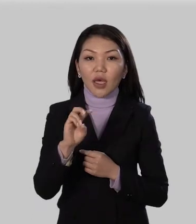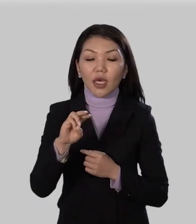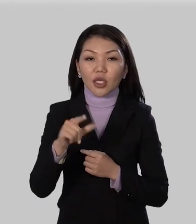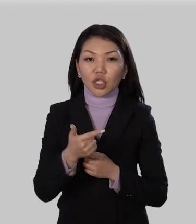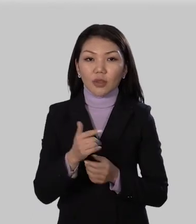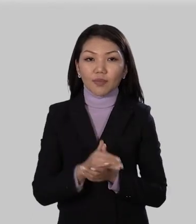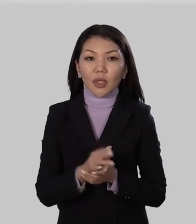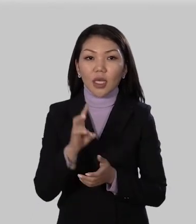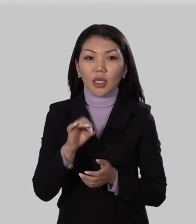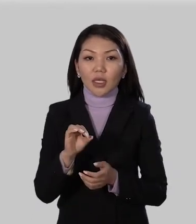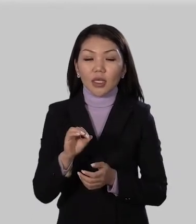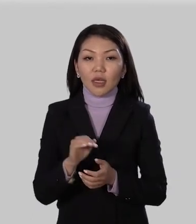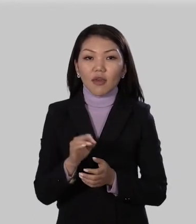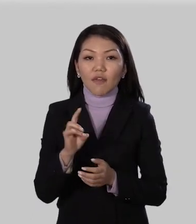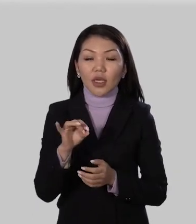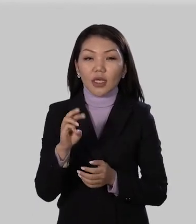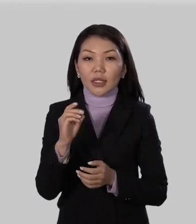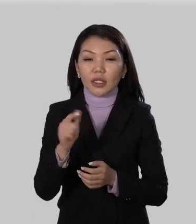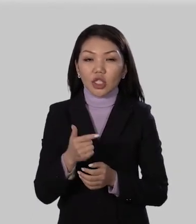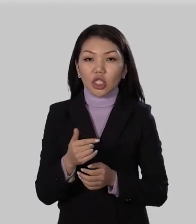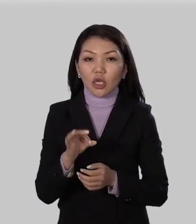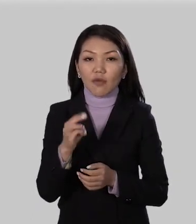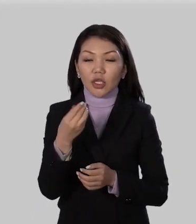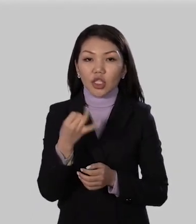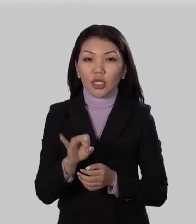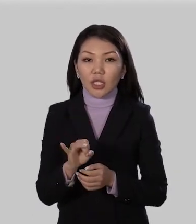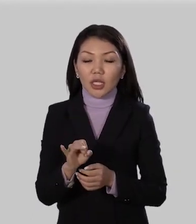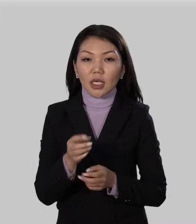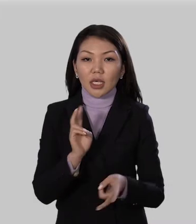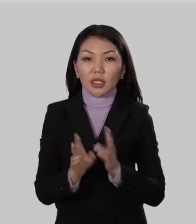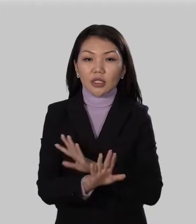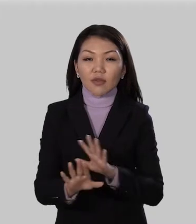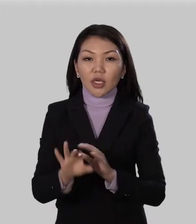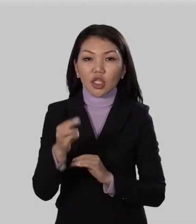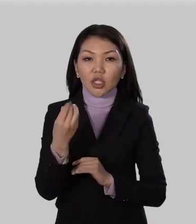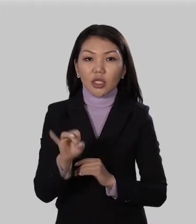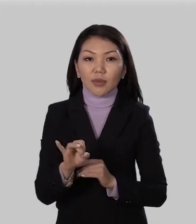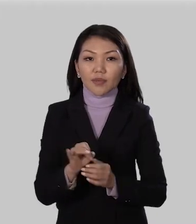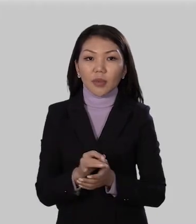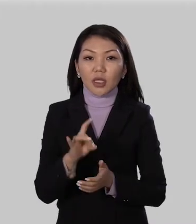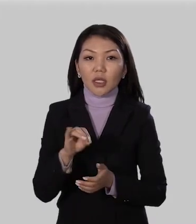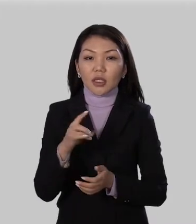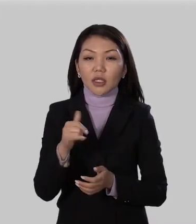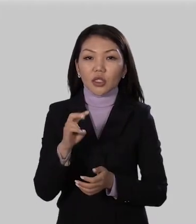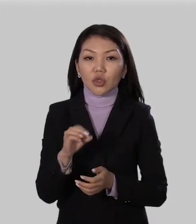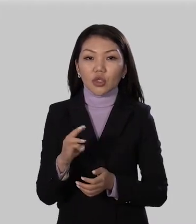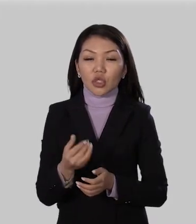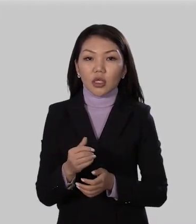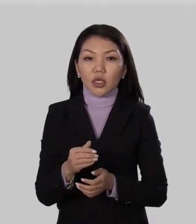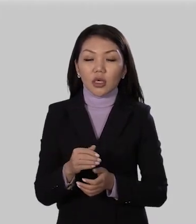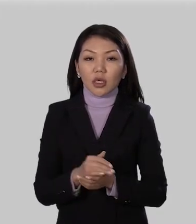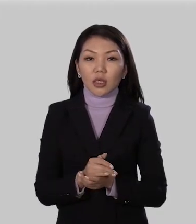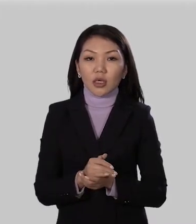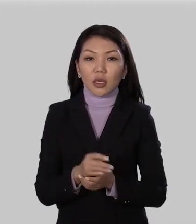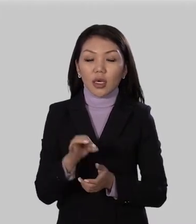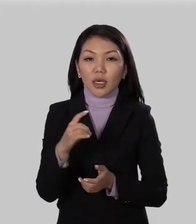«не вырастешь овощей, не сваришь и щей», «не разгрызешь ореха, так не съешь и ядра».